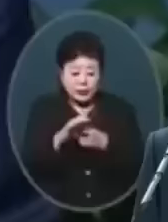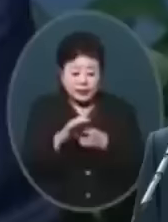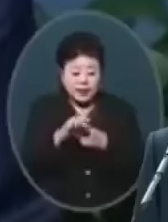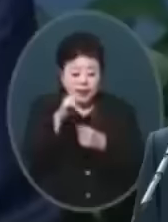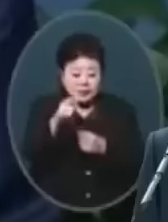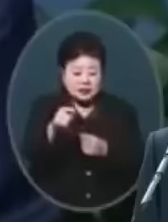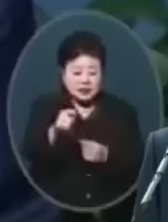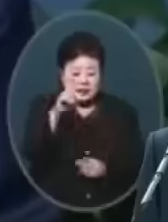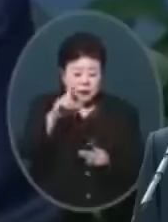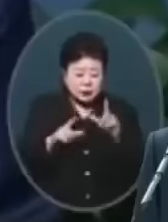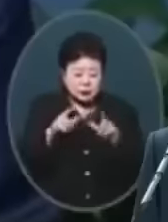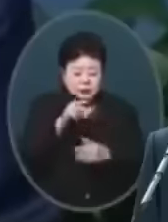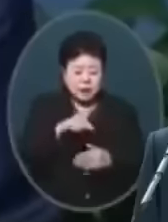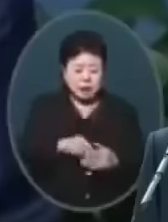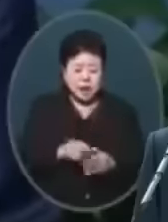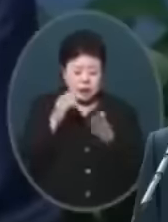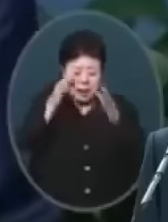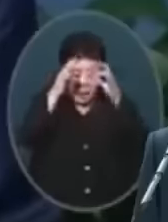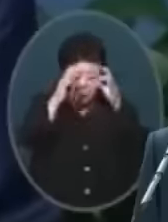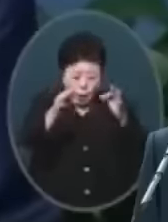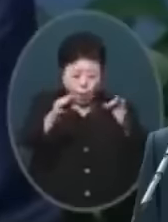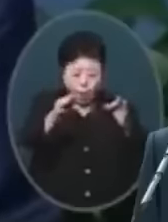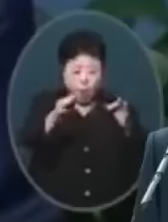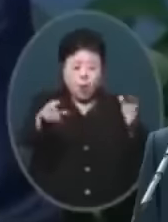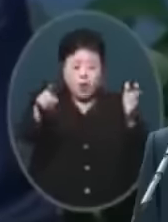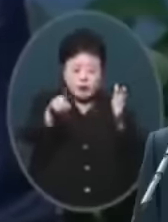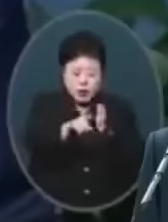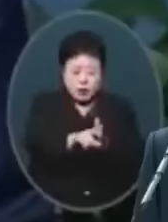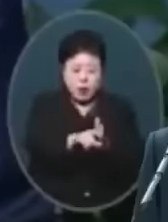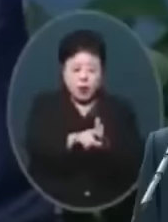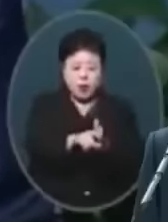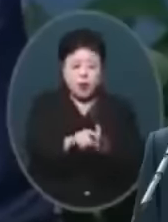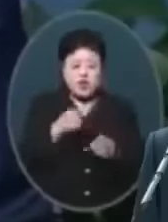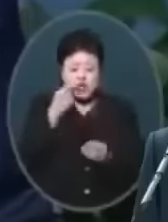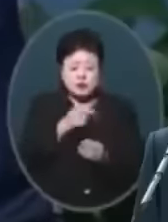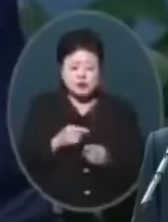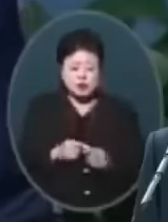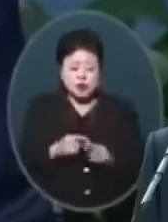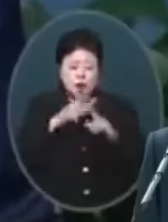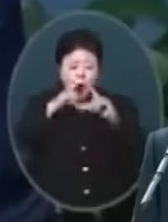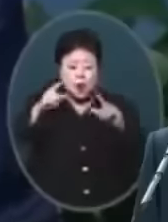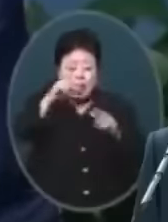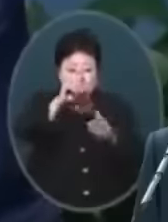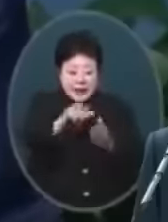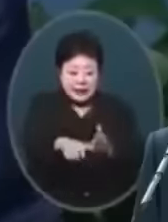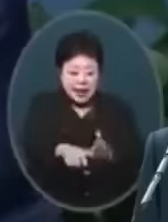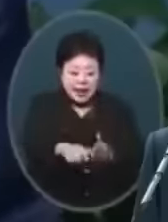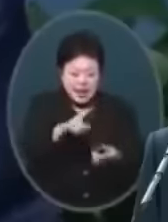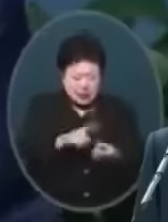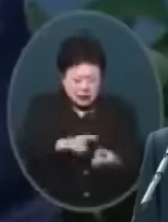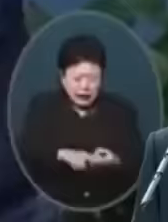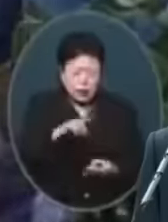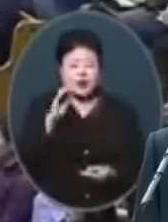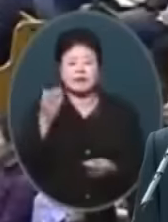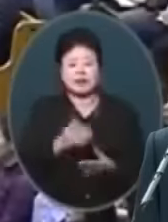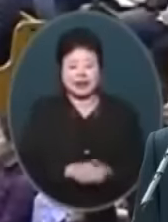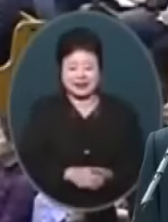그 자화상을 마음속에서 바라보고 믿고 입술로 고백하면 그대로 되는